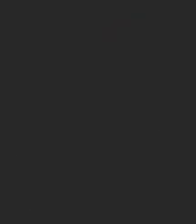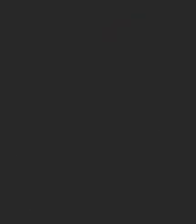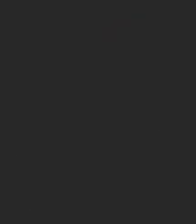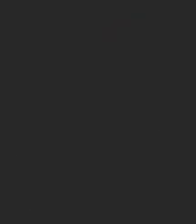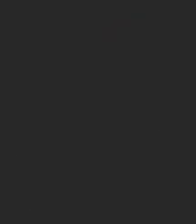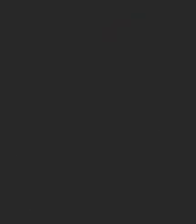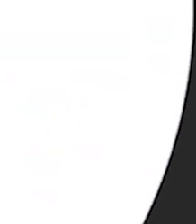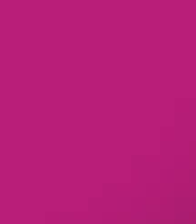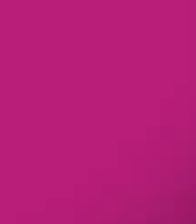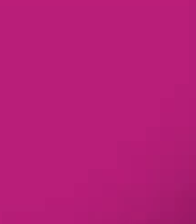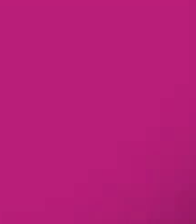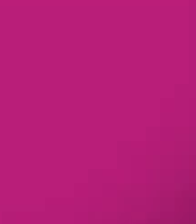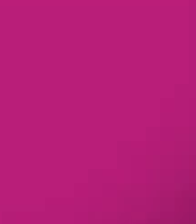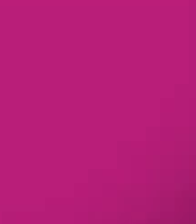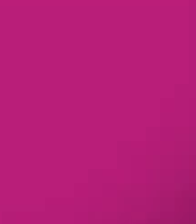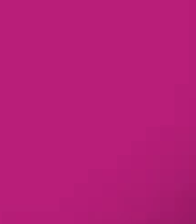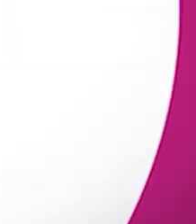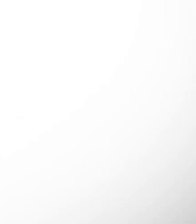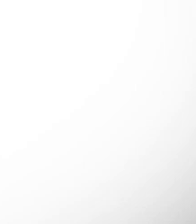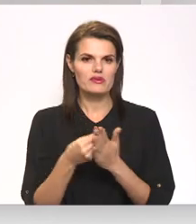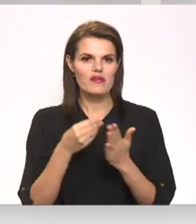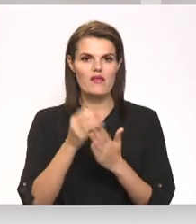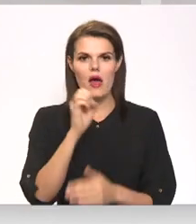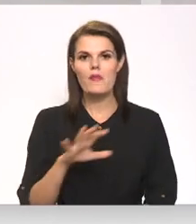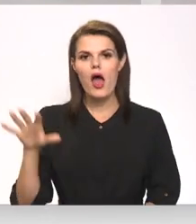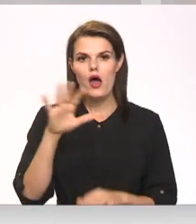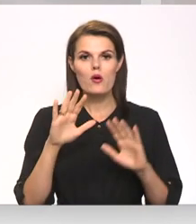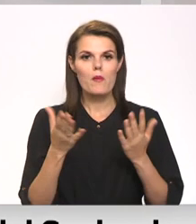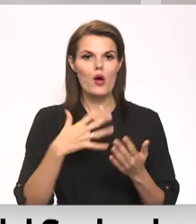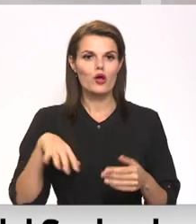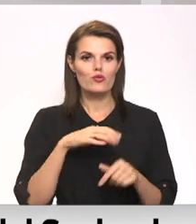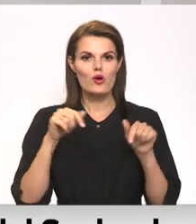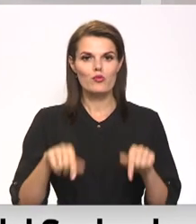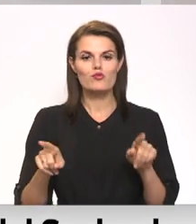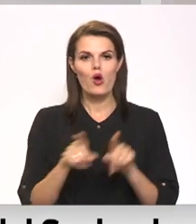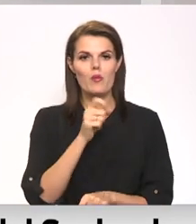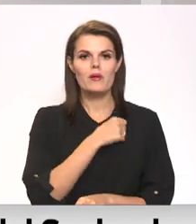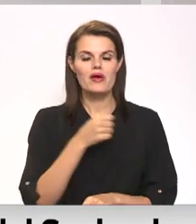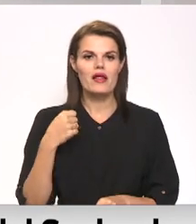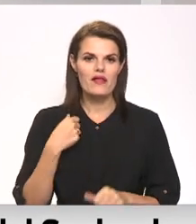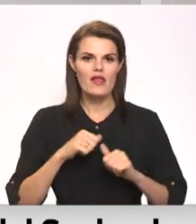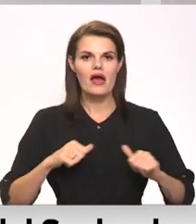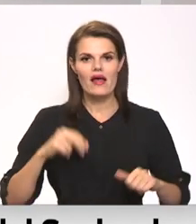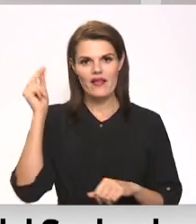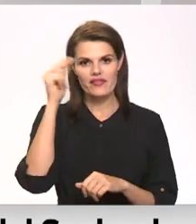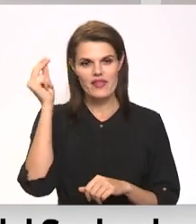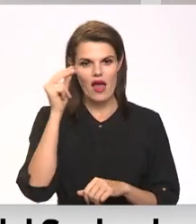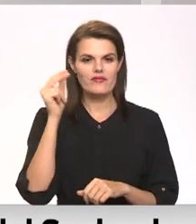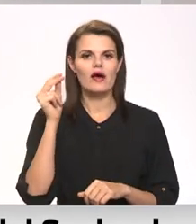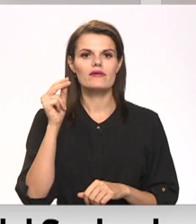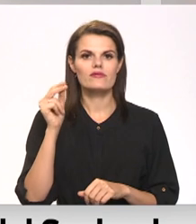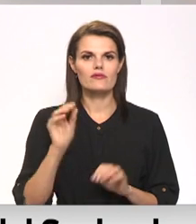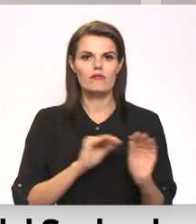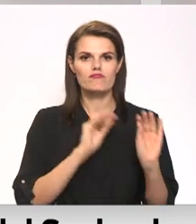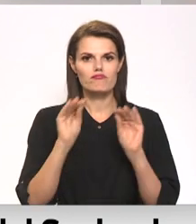Re, viss ēters ir te! Bet pie mums obligātā militārā dienesta ieviešanu izšķirs